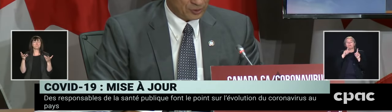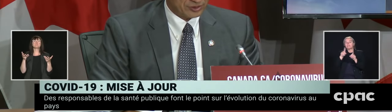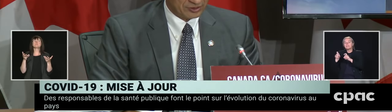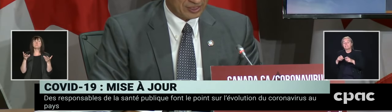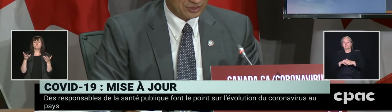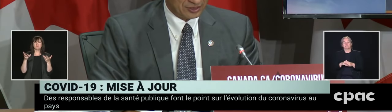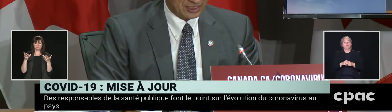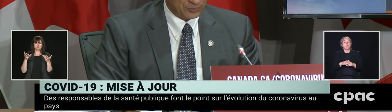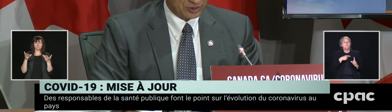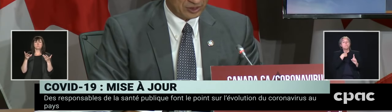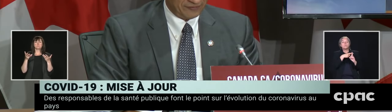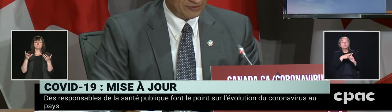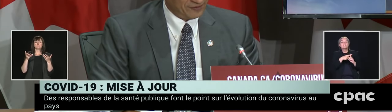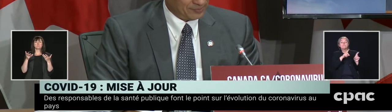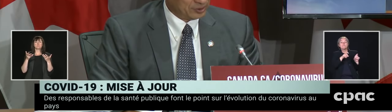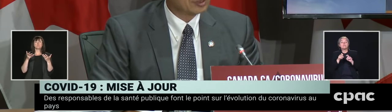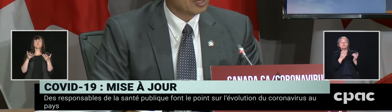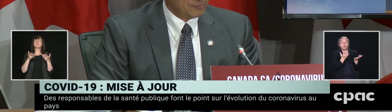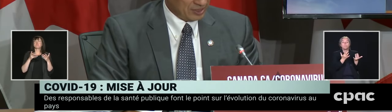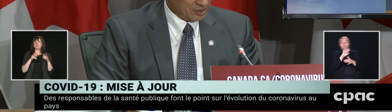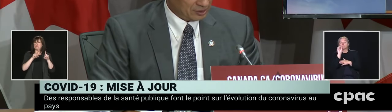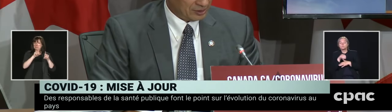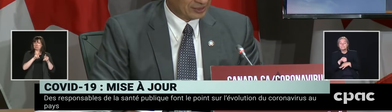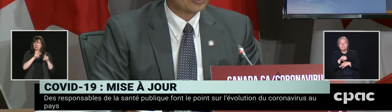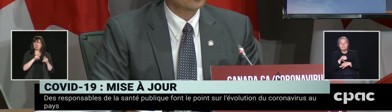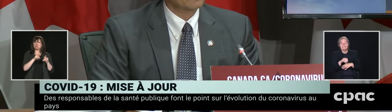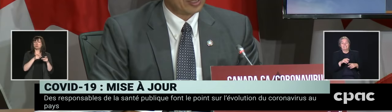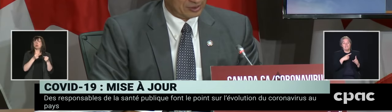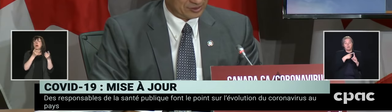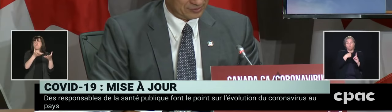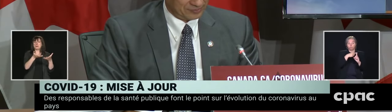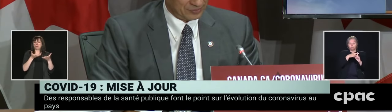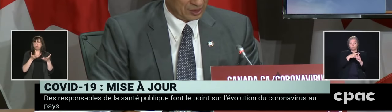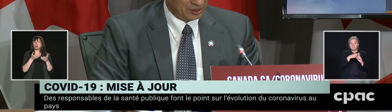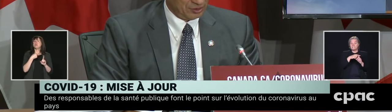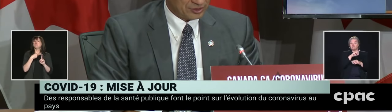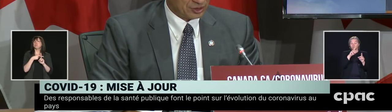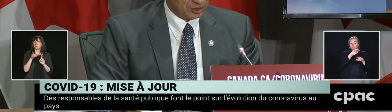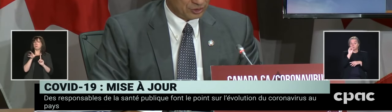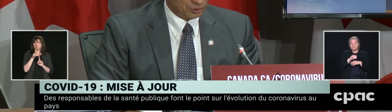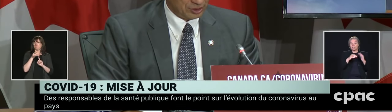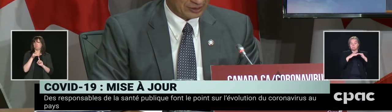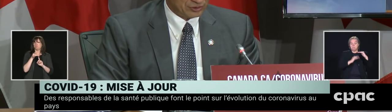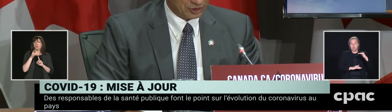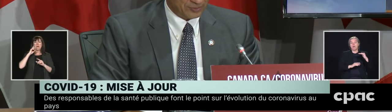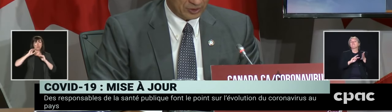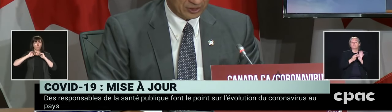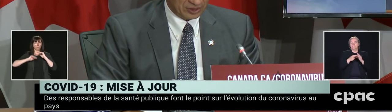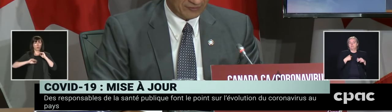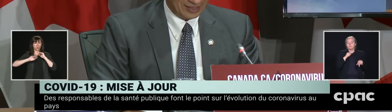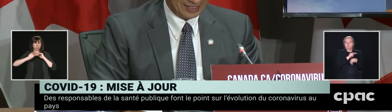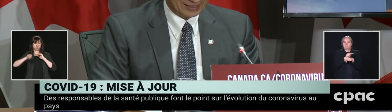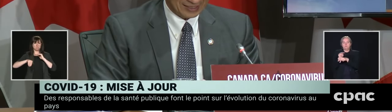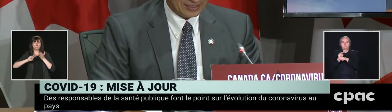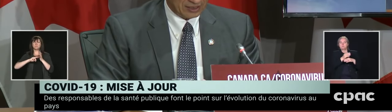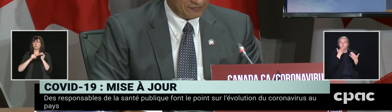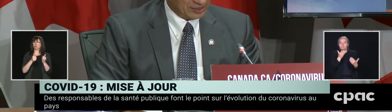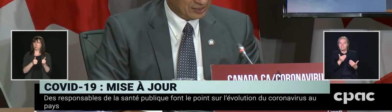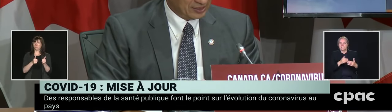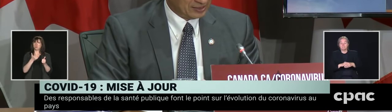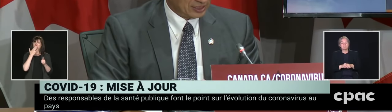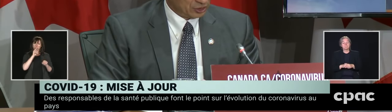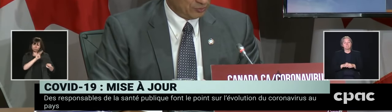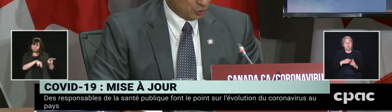Plus ce pourcentage de tests positifs est faible, meilleur est la surveillance. Lorsque le taux de résultat positif est très